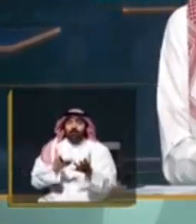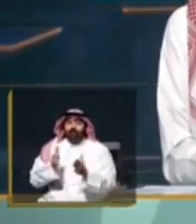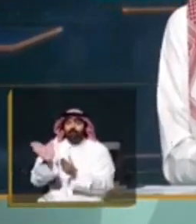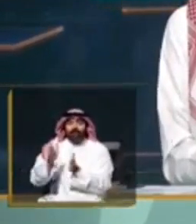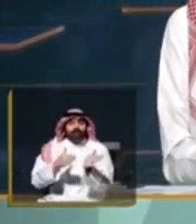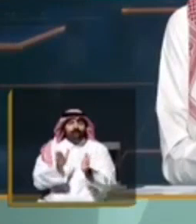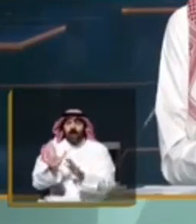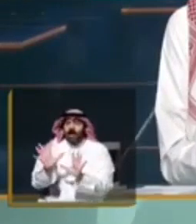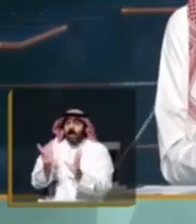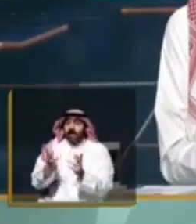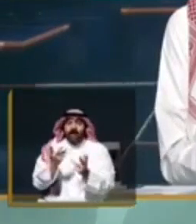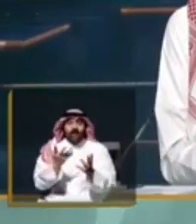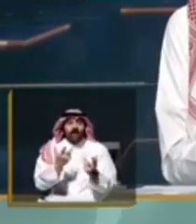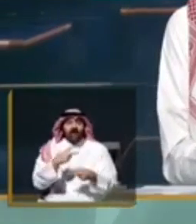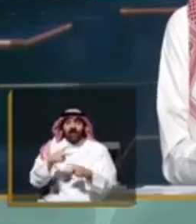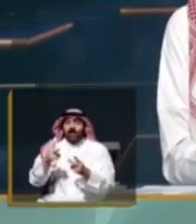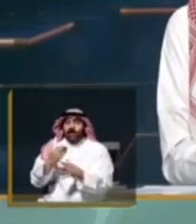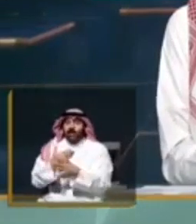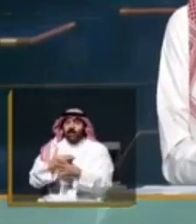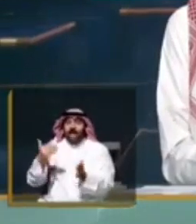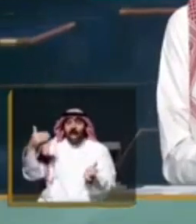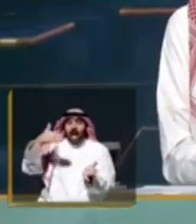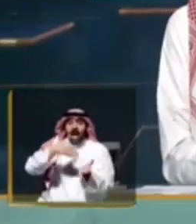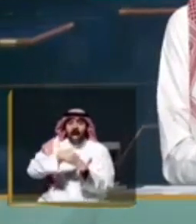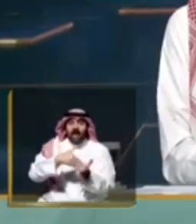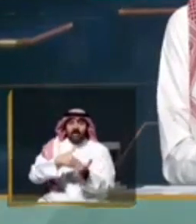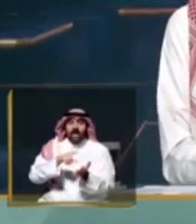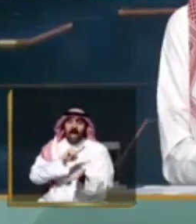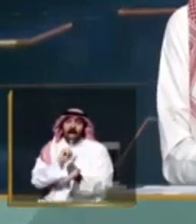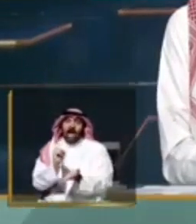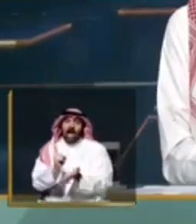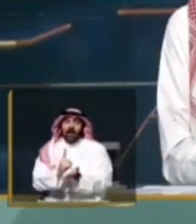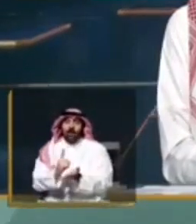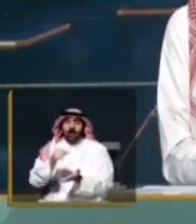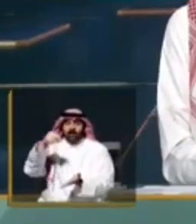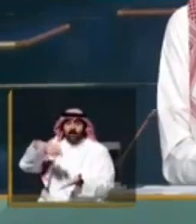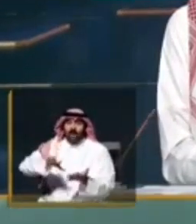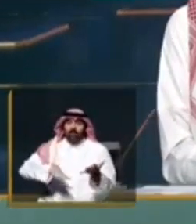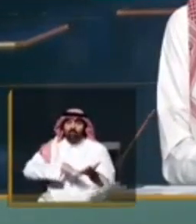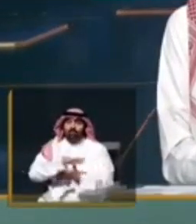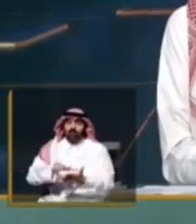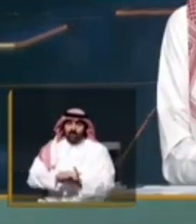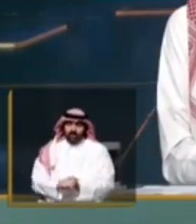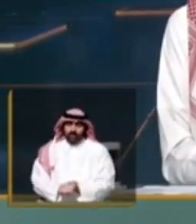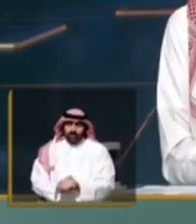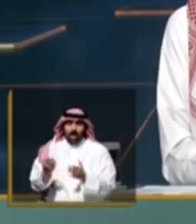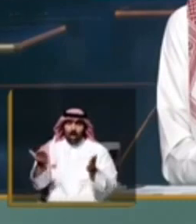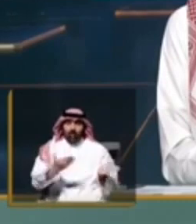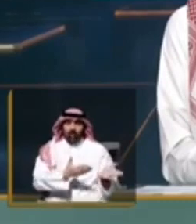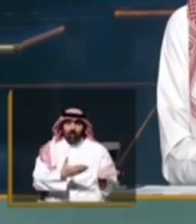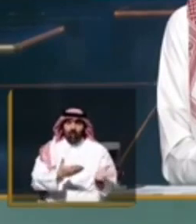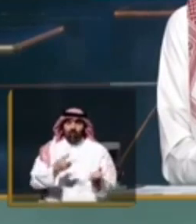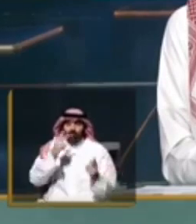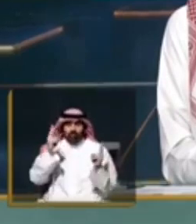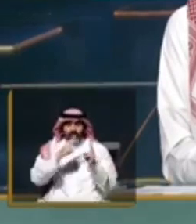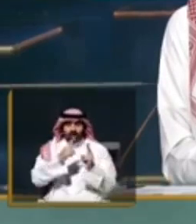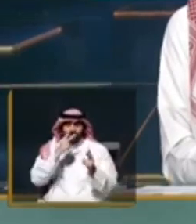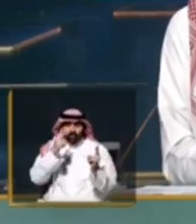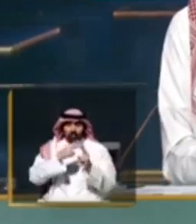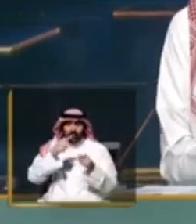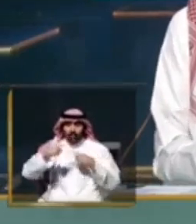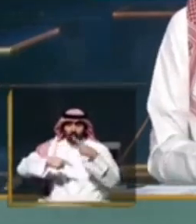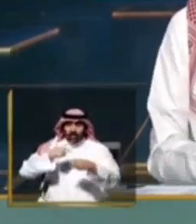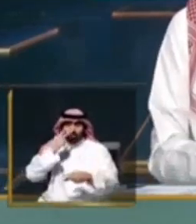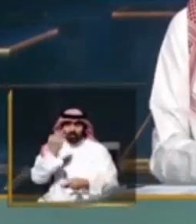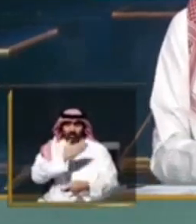مسارات الأزمة وحول ما هو مصير العالم في هذه الأثناء. أدعوك والسادة المشاهدين